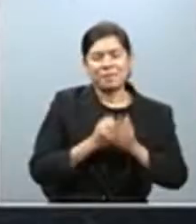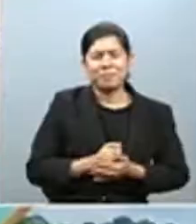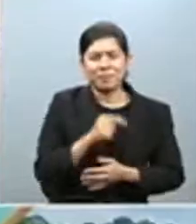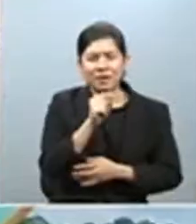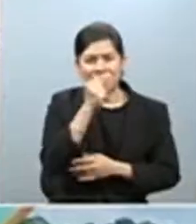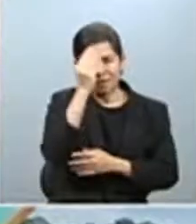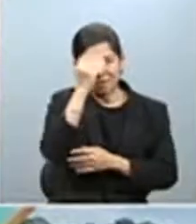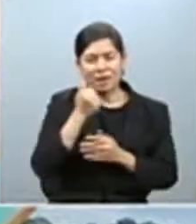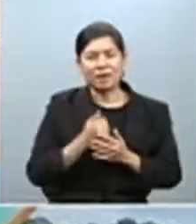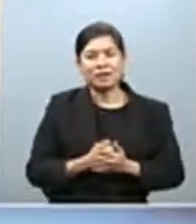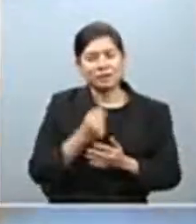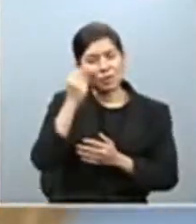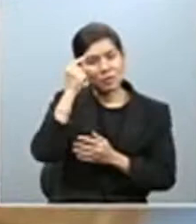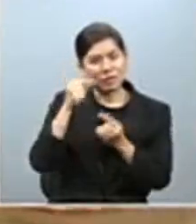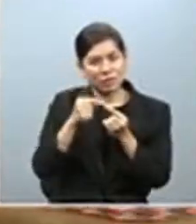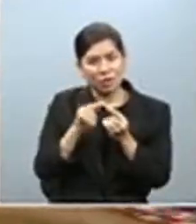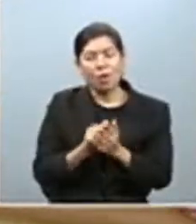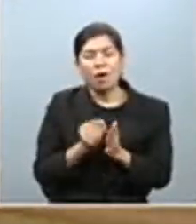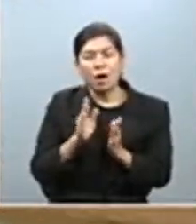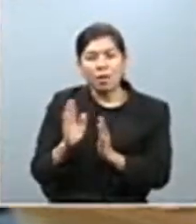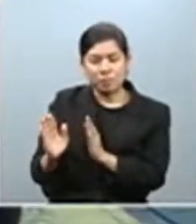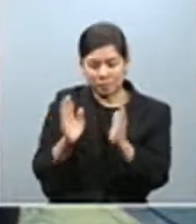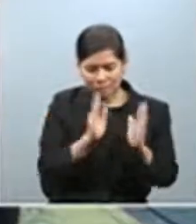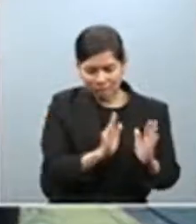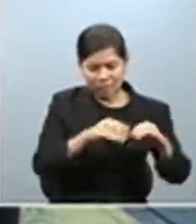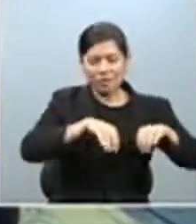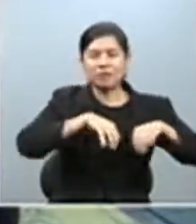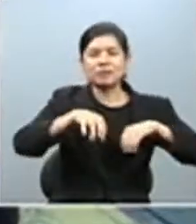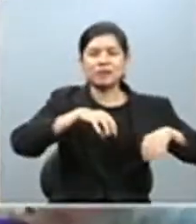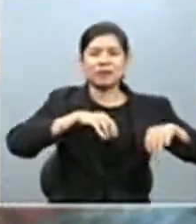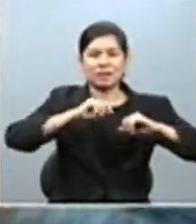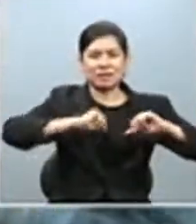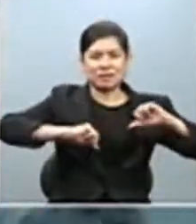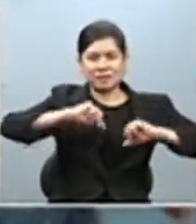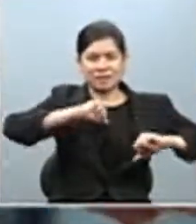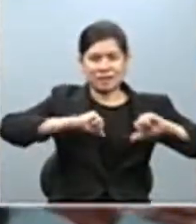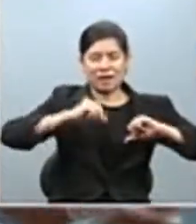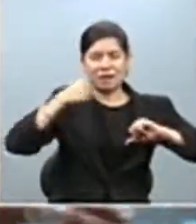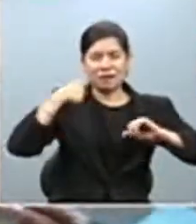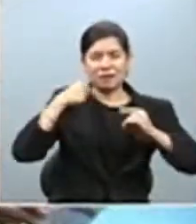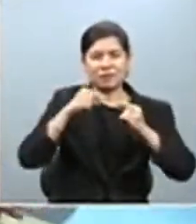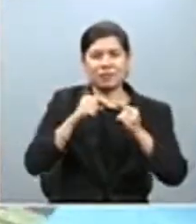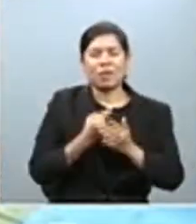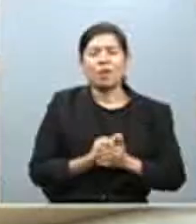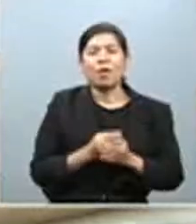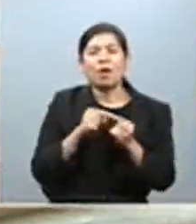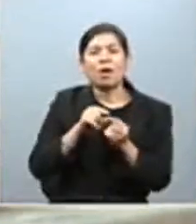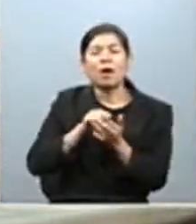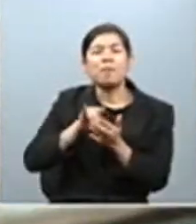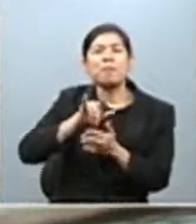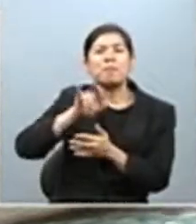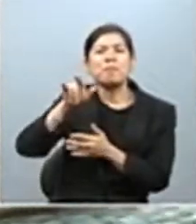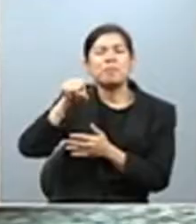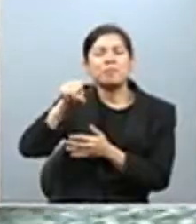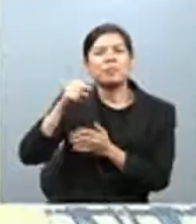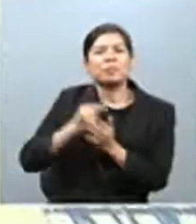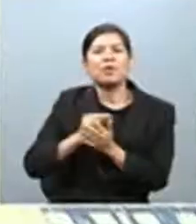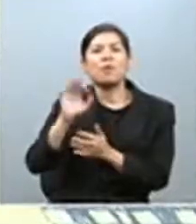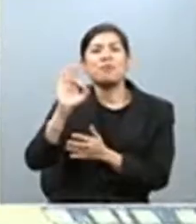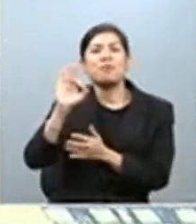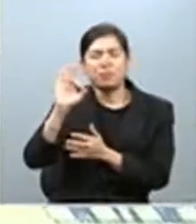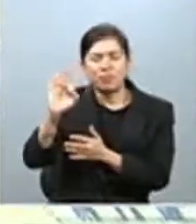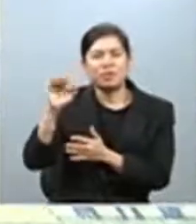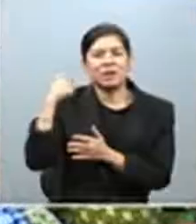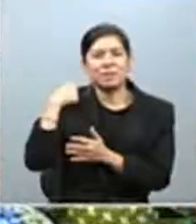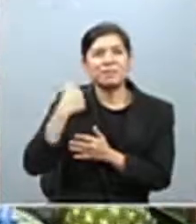วเจอร์พาร์คถึงวันที่28นี้เลยแหละจ้าไหนๆก็มาแล้วออปชันยืดเส้นด้วยทางป่านนี่ก็น่า